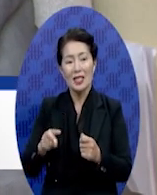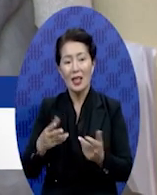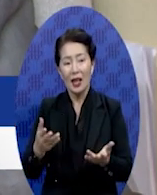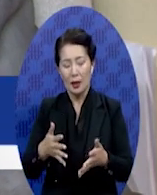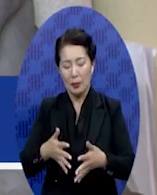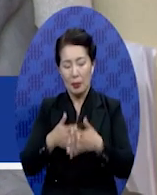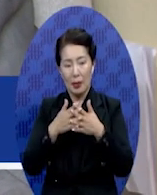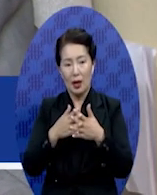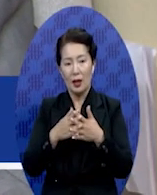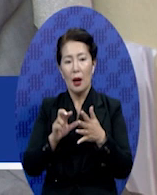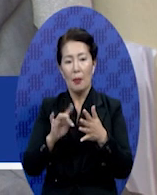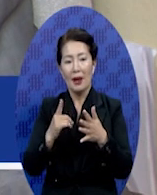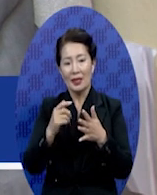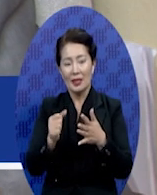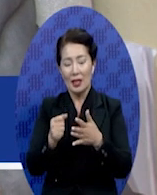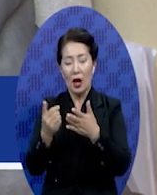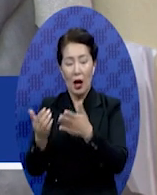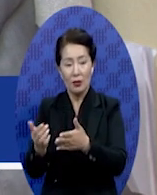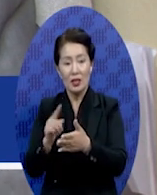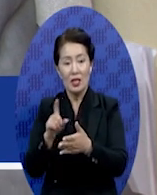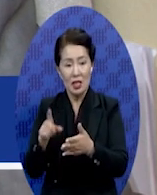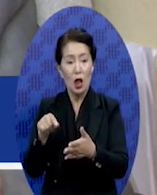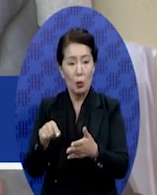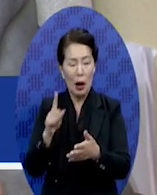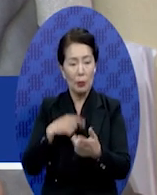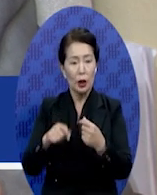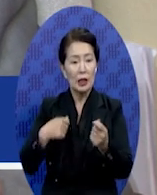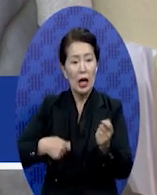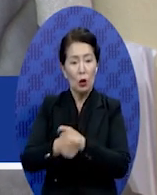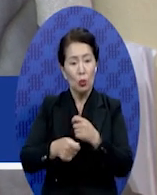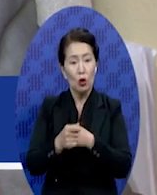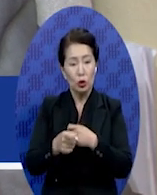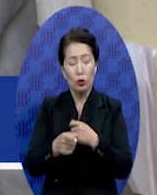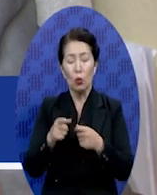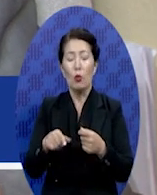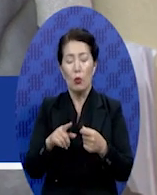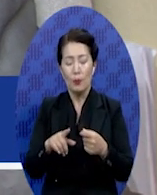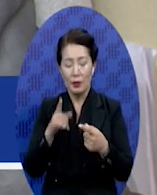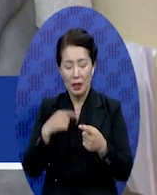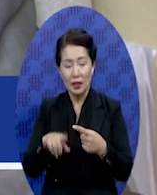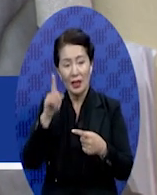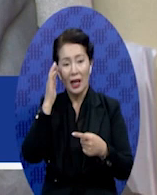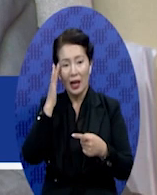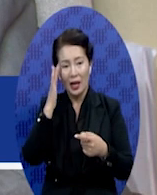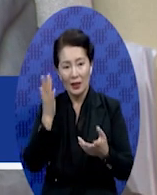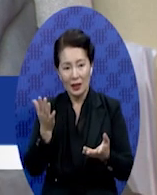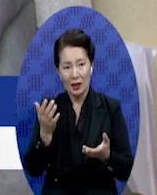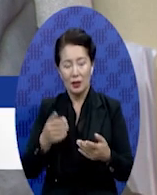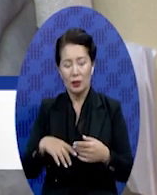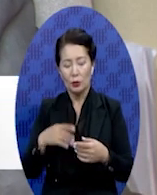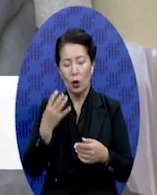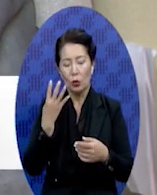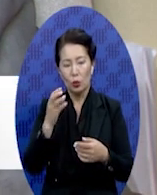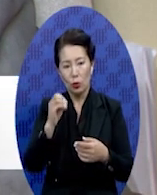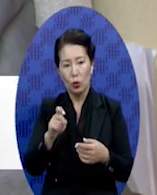орон сууцаар барьцаасан зээл биш үү? Тэгэхээр энийг нэгдүгээр энийгадаад их усруул чинь 4% хүүтэй